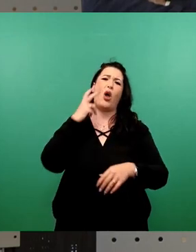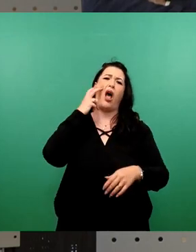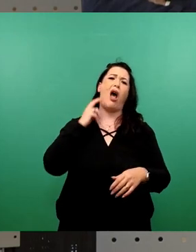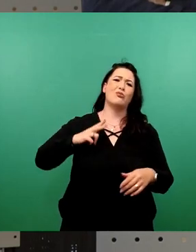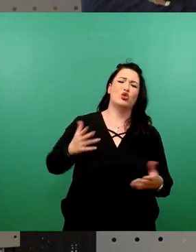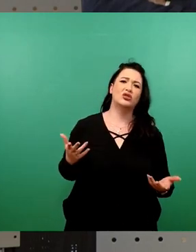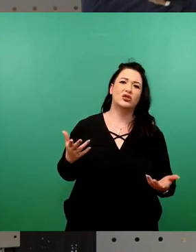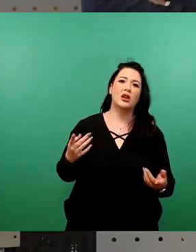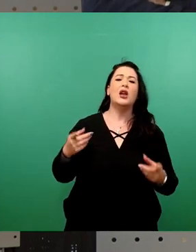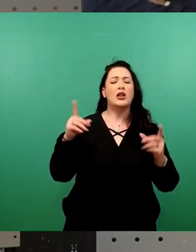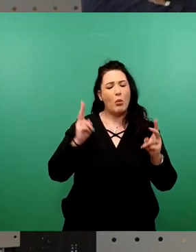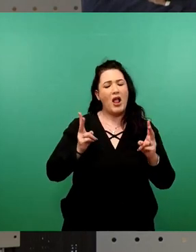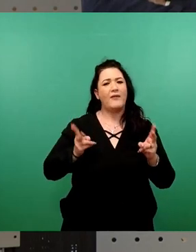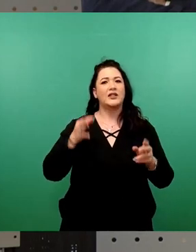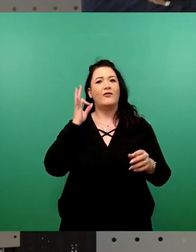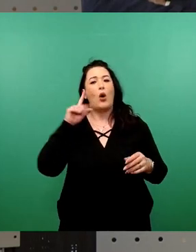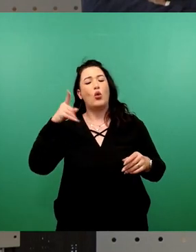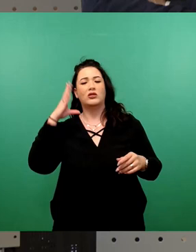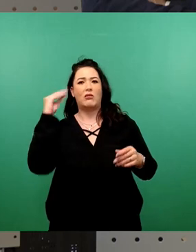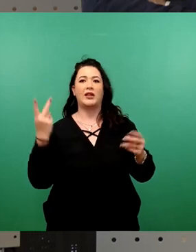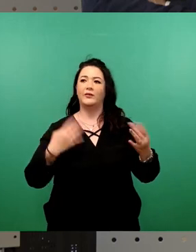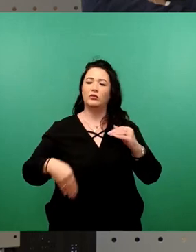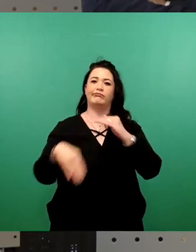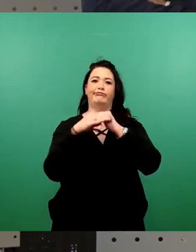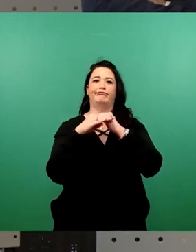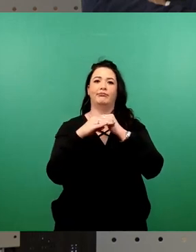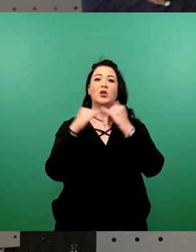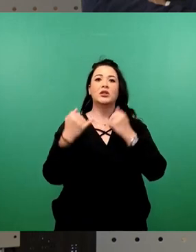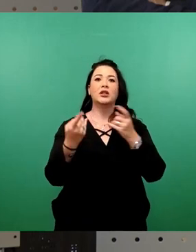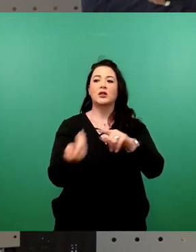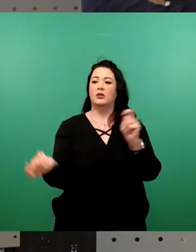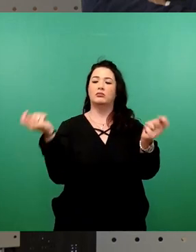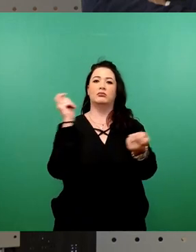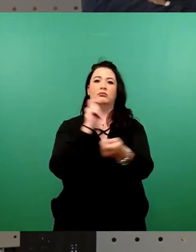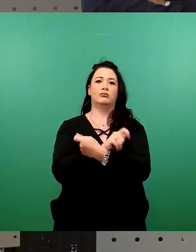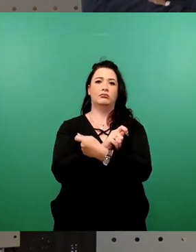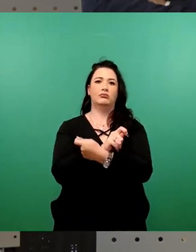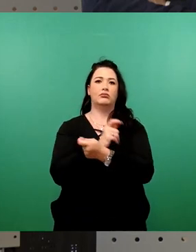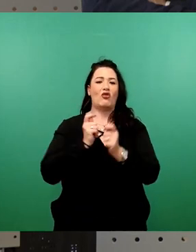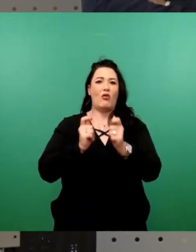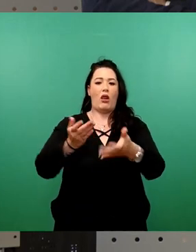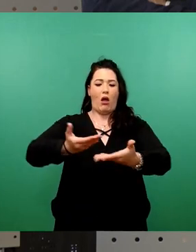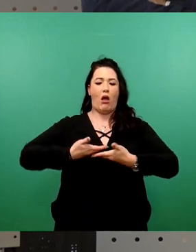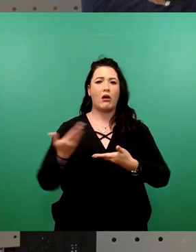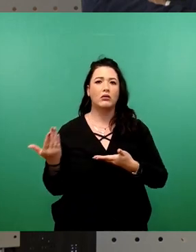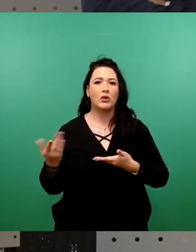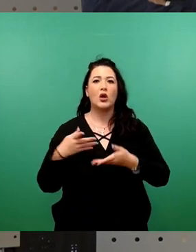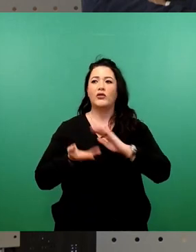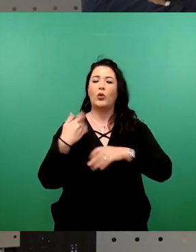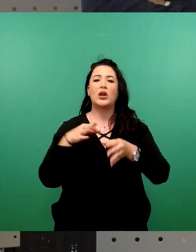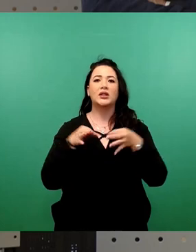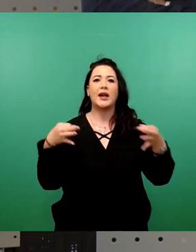wert sind. Jetzt bekommen wir diese geänderte Tischvorlage. Jetzt war ja in Zeitungen vorher schon